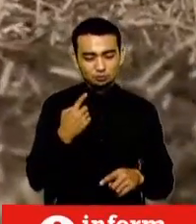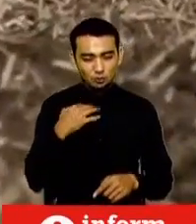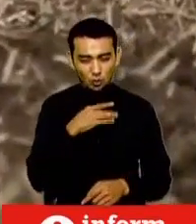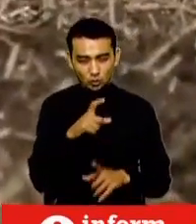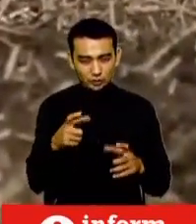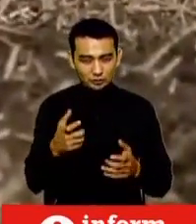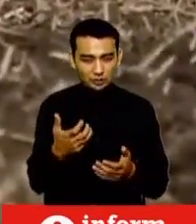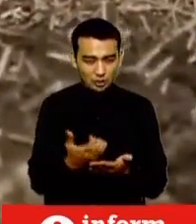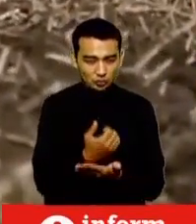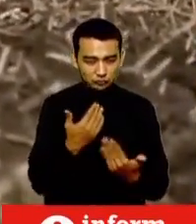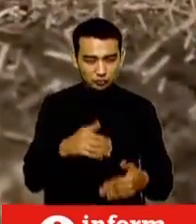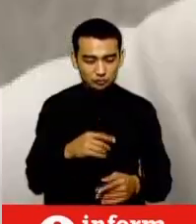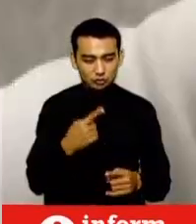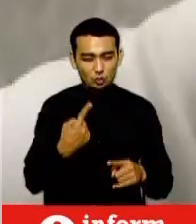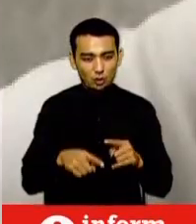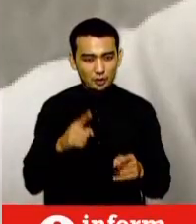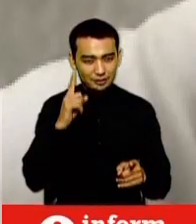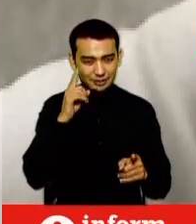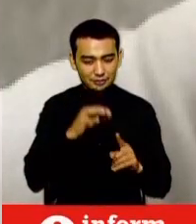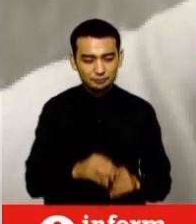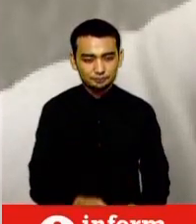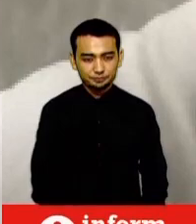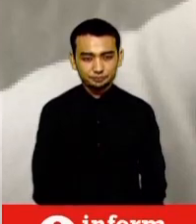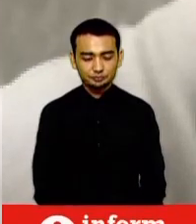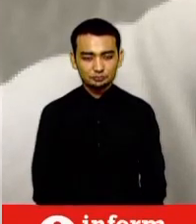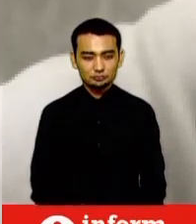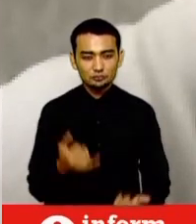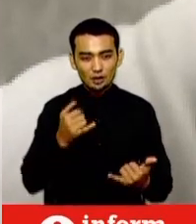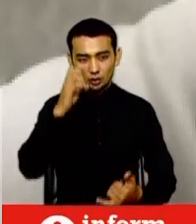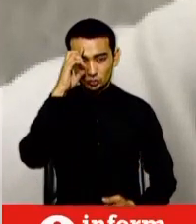альтернативу. У нас государство сейчас даже вот